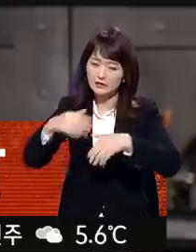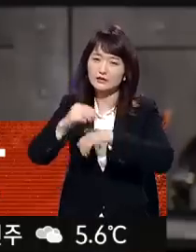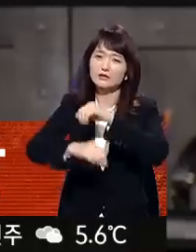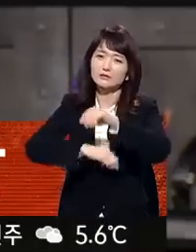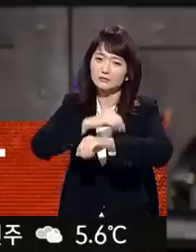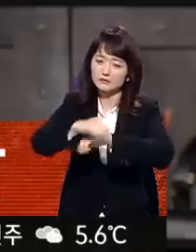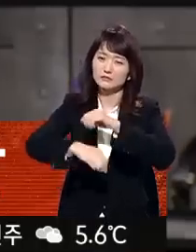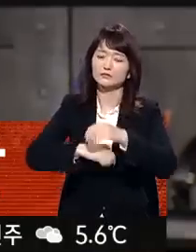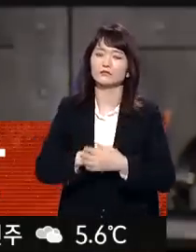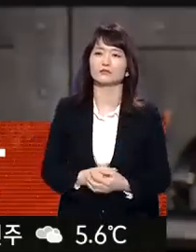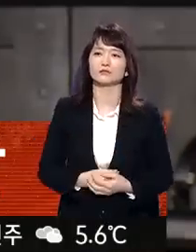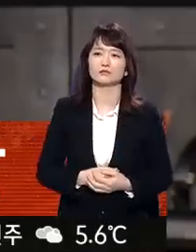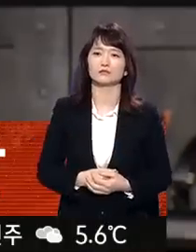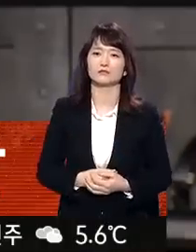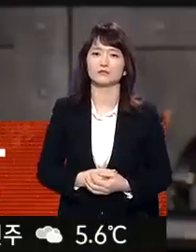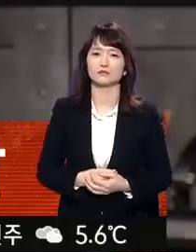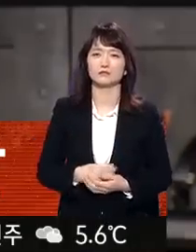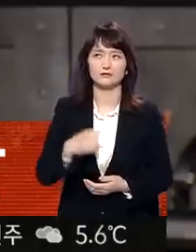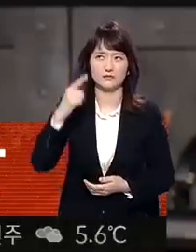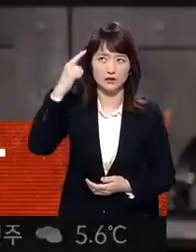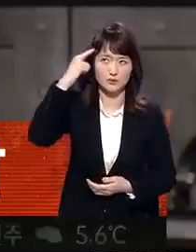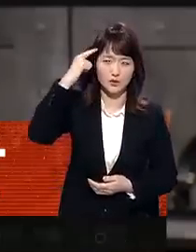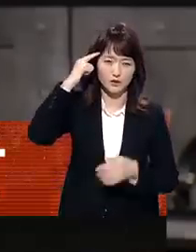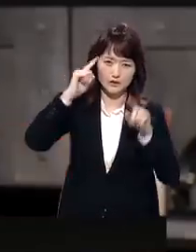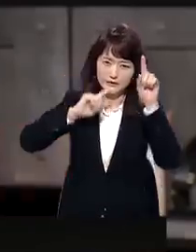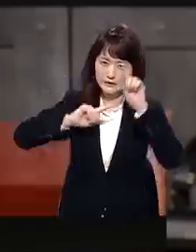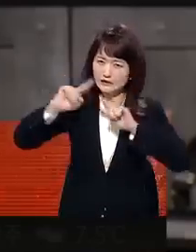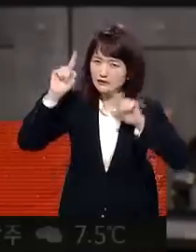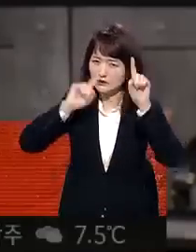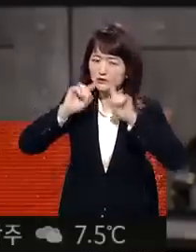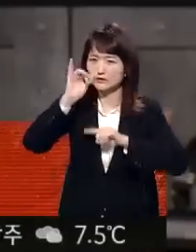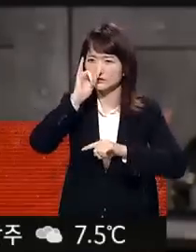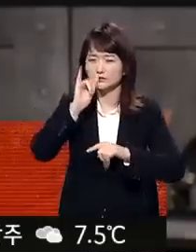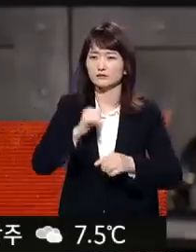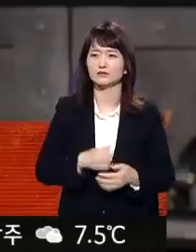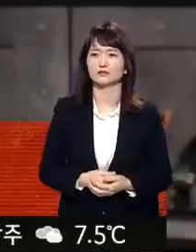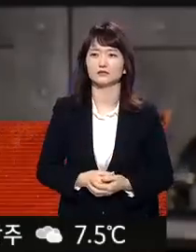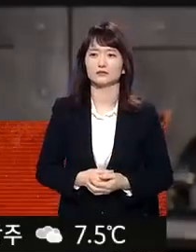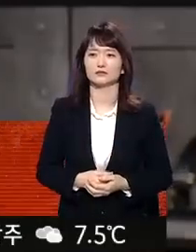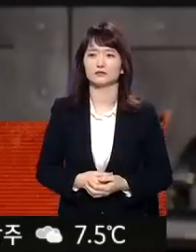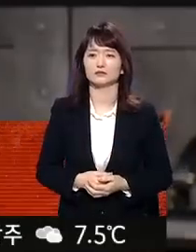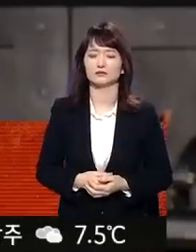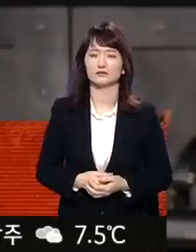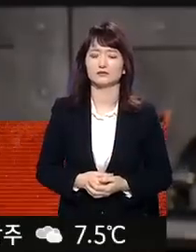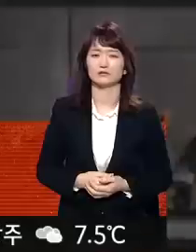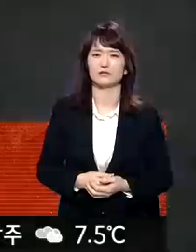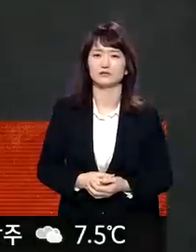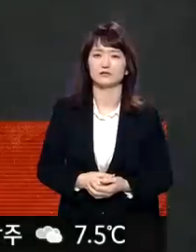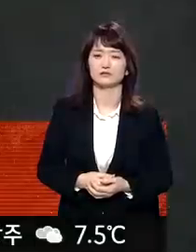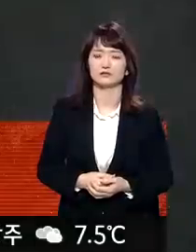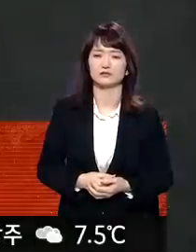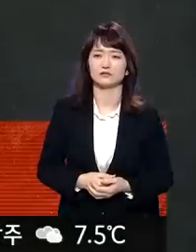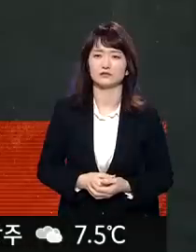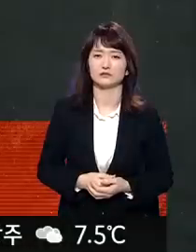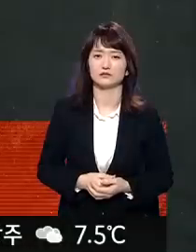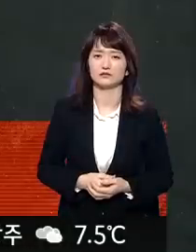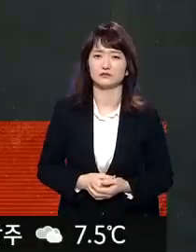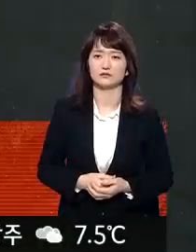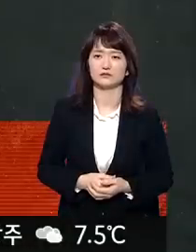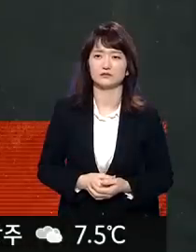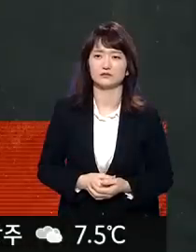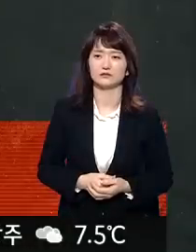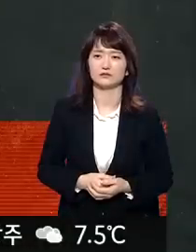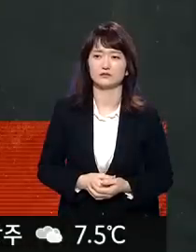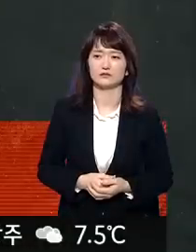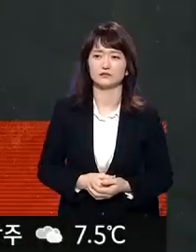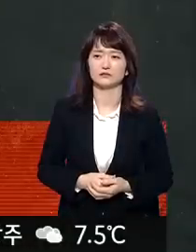외상으로 맞으니까 탈액에 의한 상처가 좀 많았었고, 그 때문에 아, 이게 이제 탈액에 의한 살인이라고 이제 인정이 됐는데, 중요한 거는